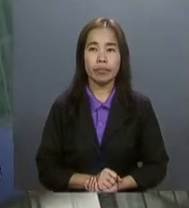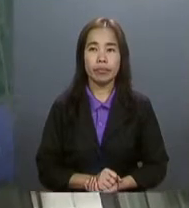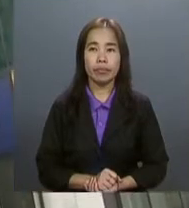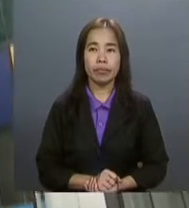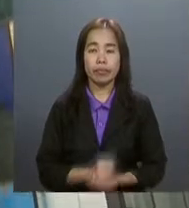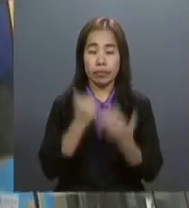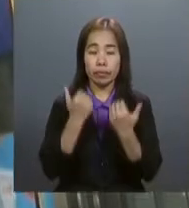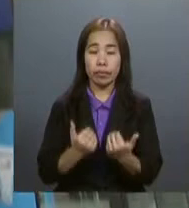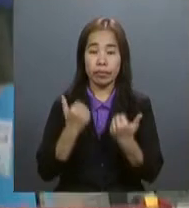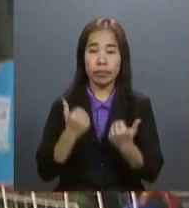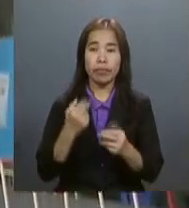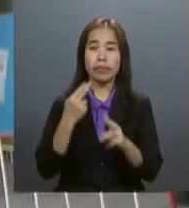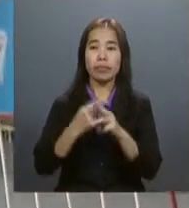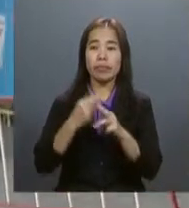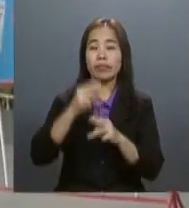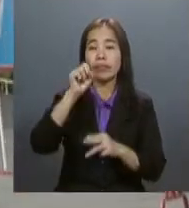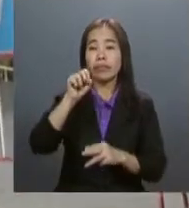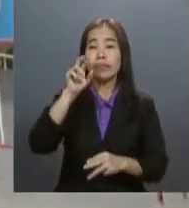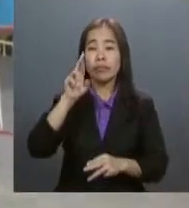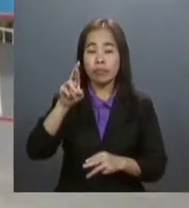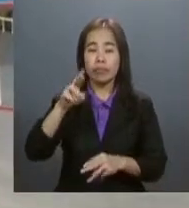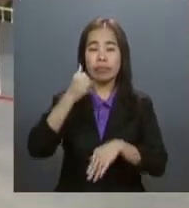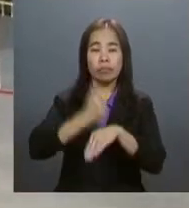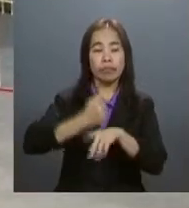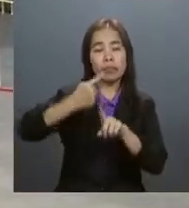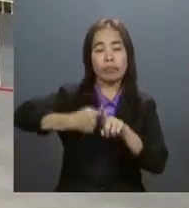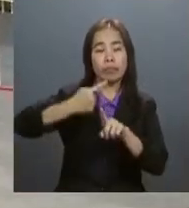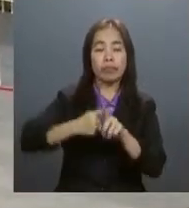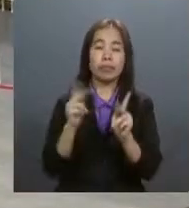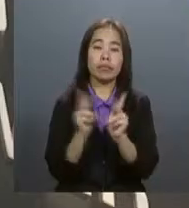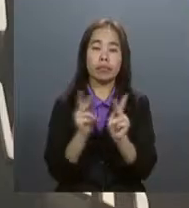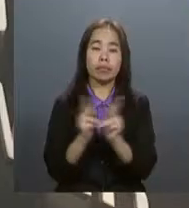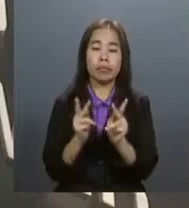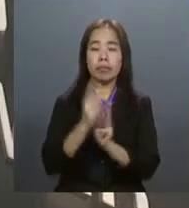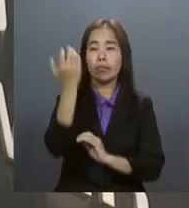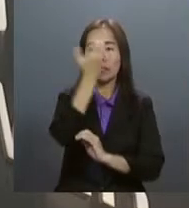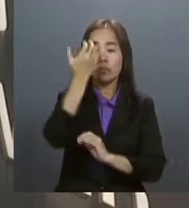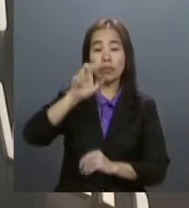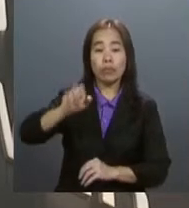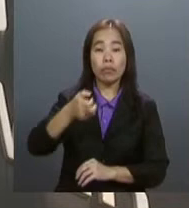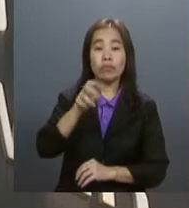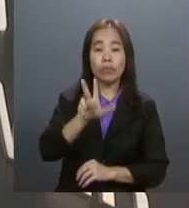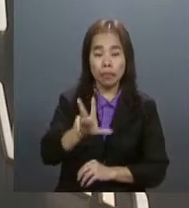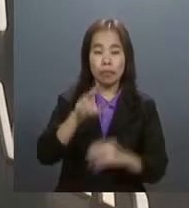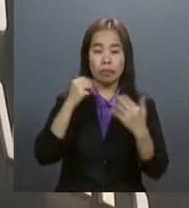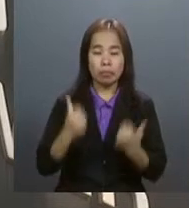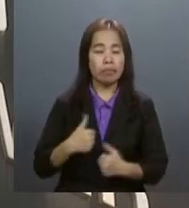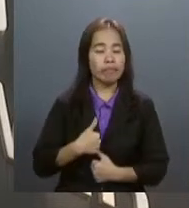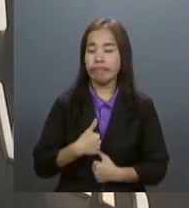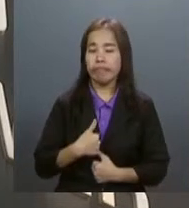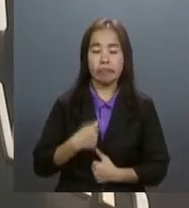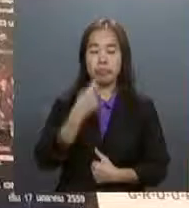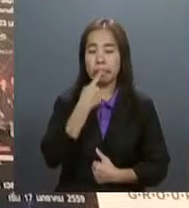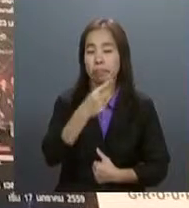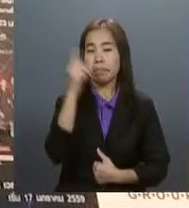ขณะที่นายสุรินทร์ กฤตยาพงพันธ์รักษาการกรรมการผู้จัดการสถานีโทรทัศน์ไทยทีวีสีช่อง3ปฏิเสธที่จะให้ความเห็นต่